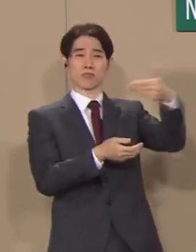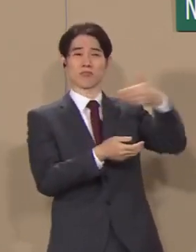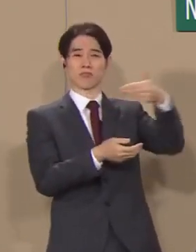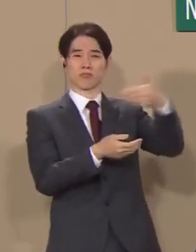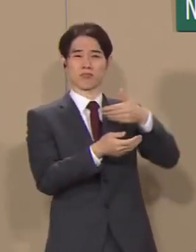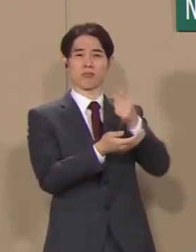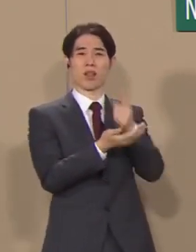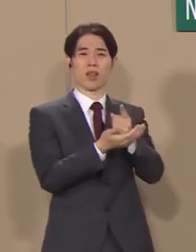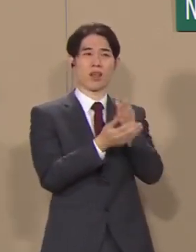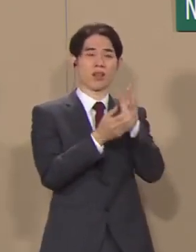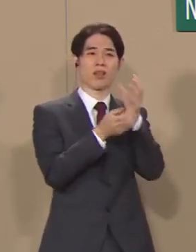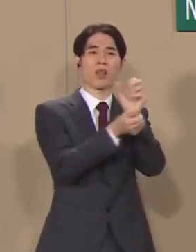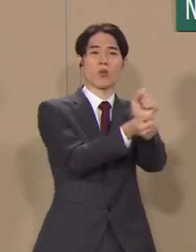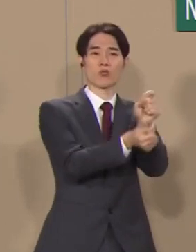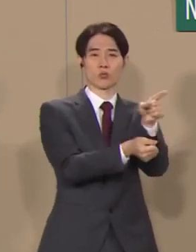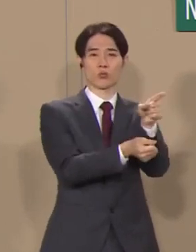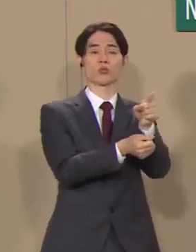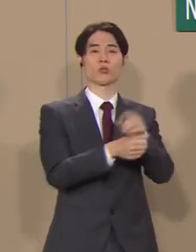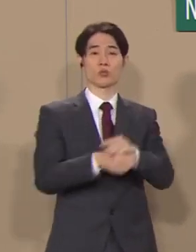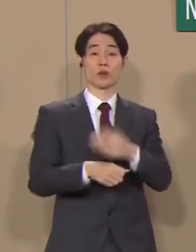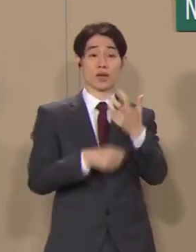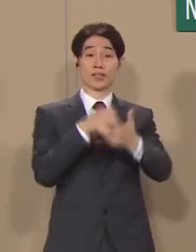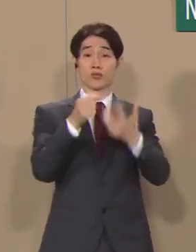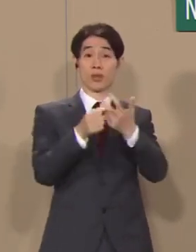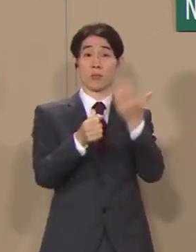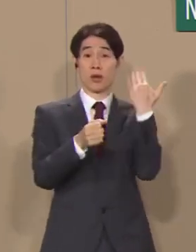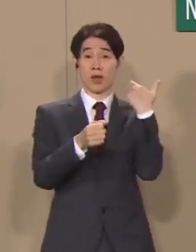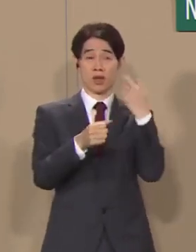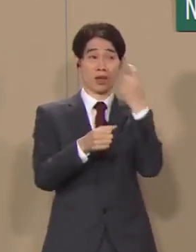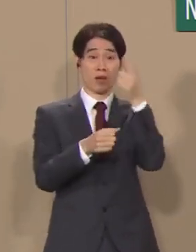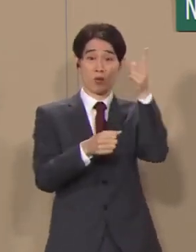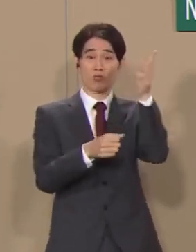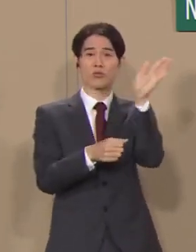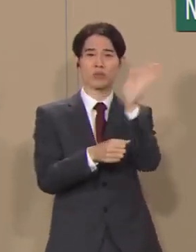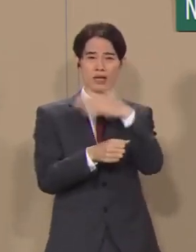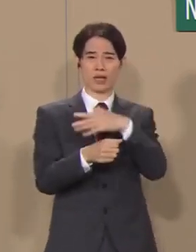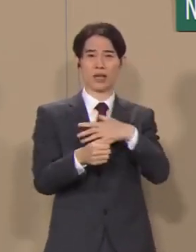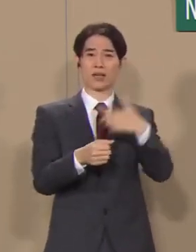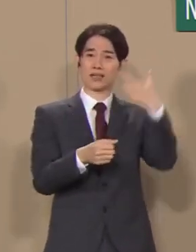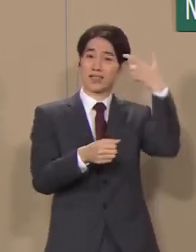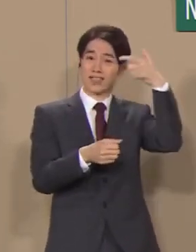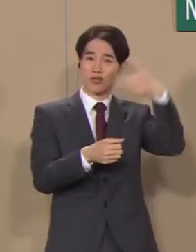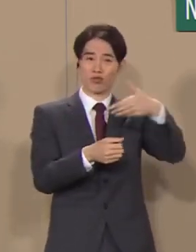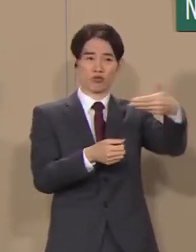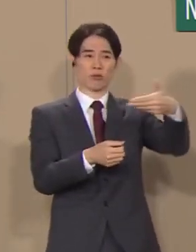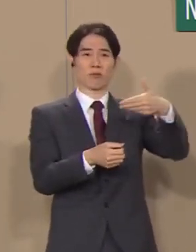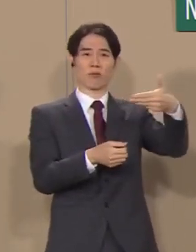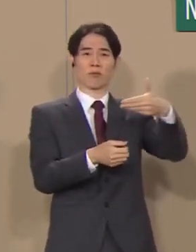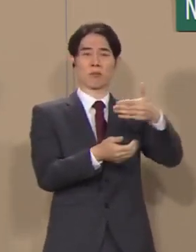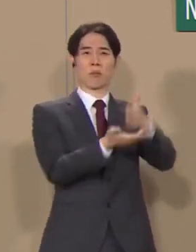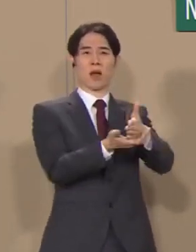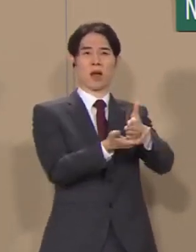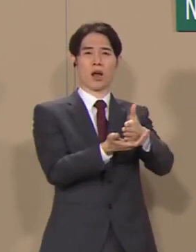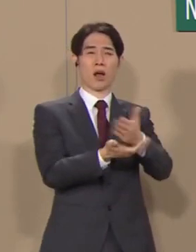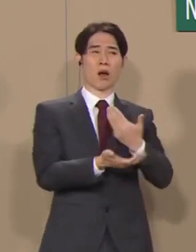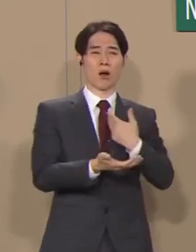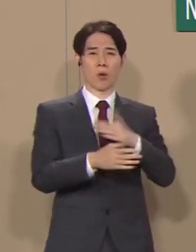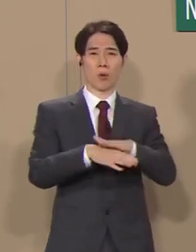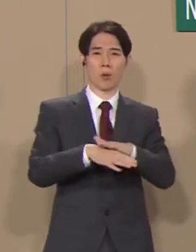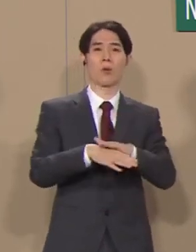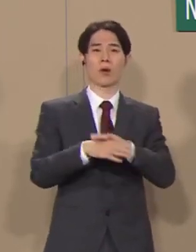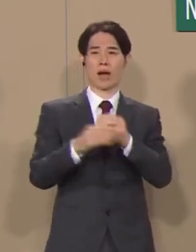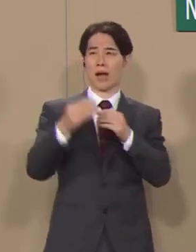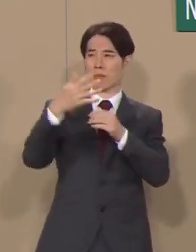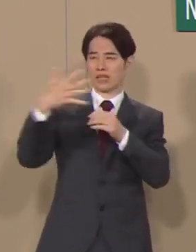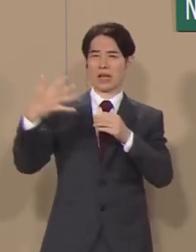なくなるのです80年前に外国から石油や石炭の輸入が止められ日本はアメリカを